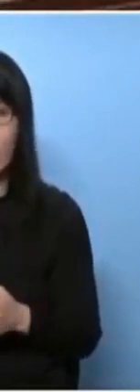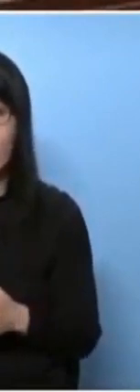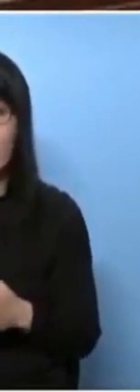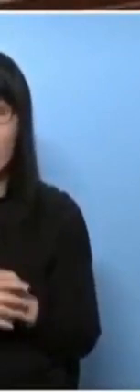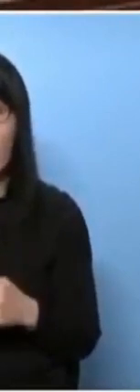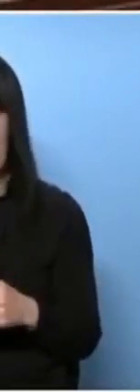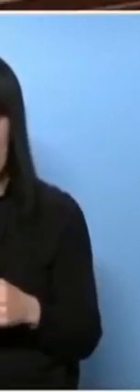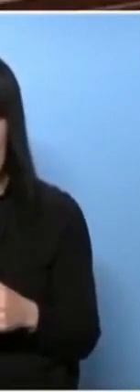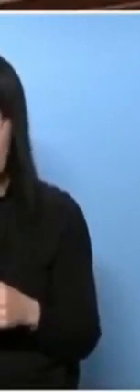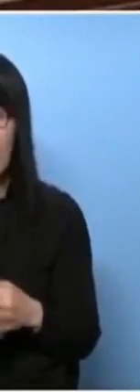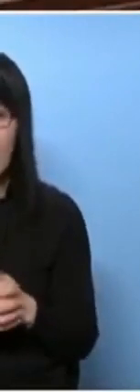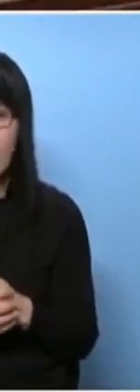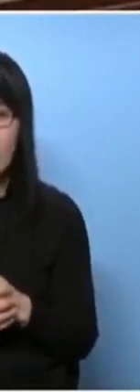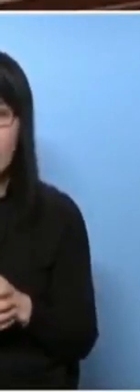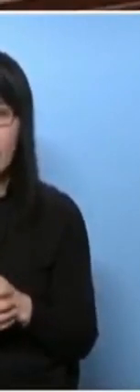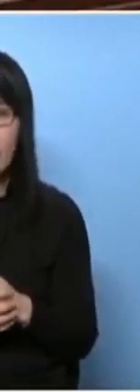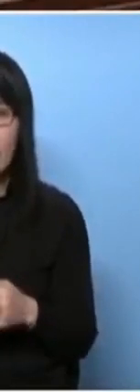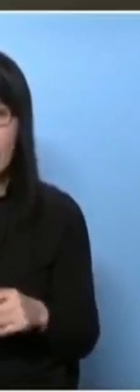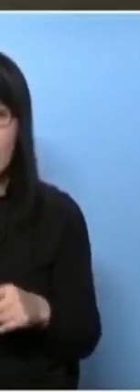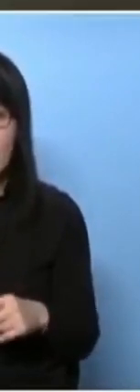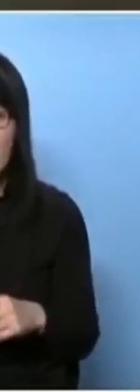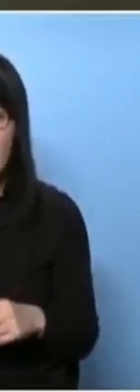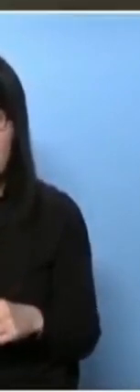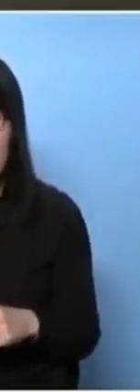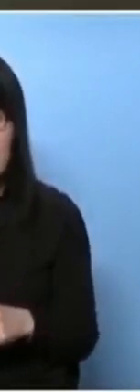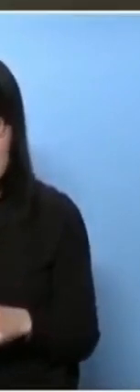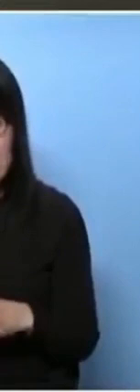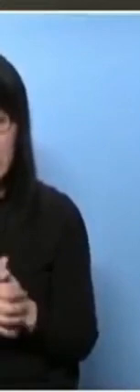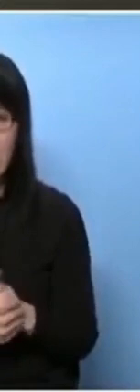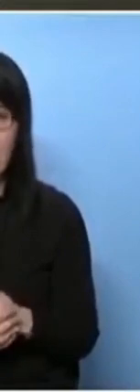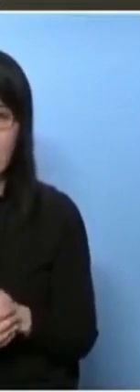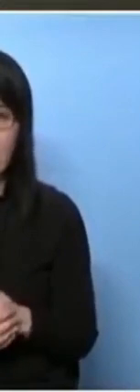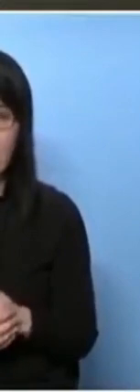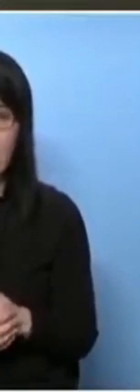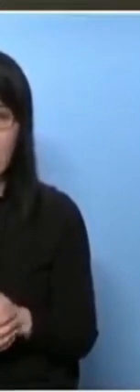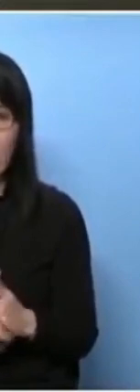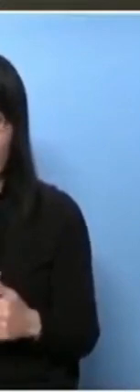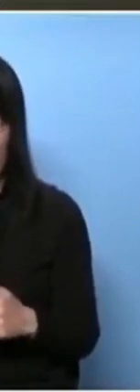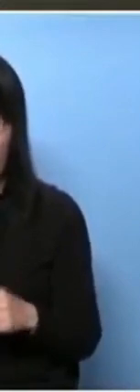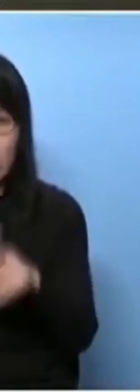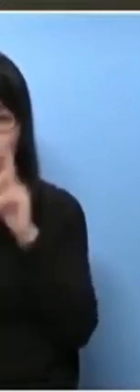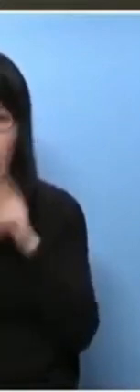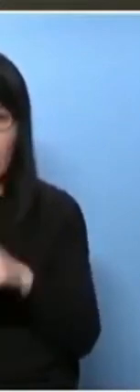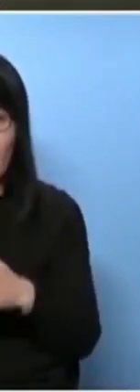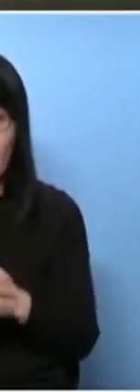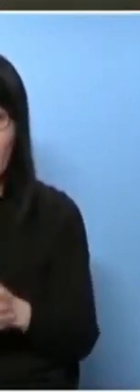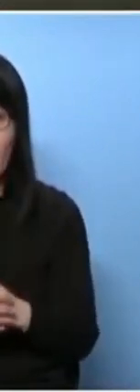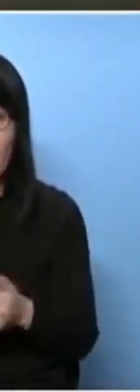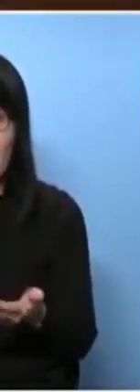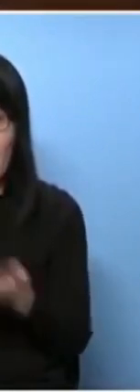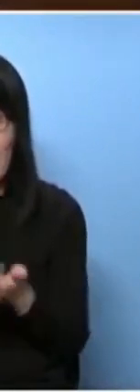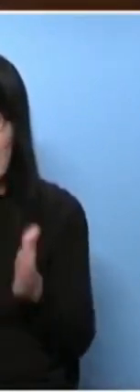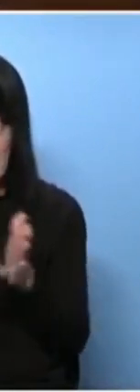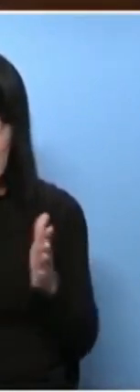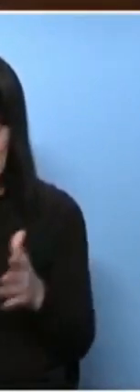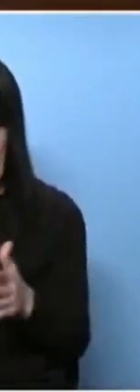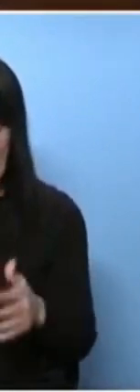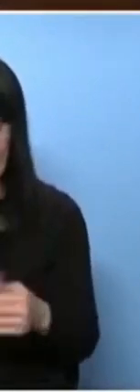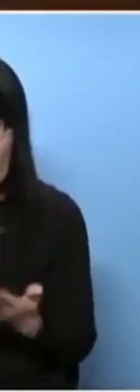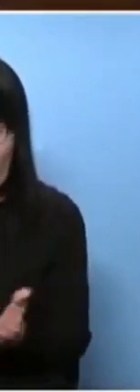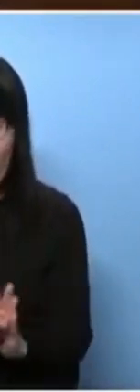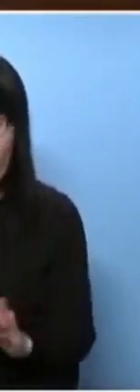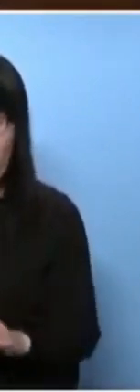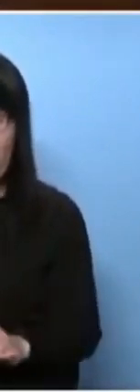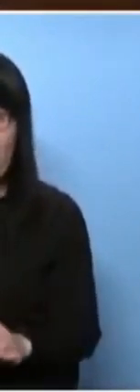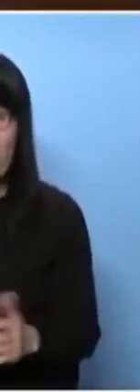簡單而言咧，就是近期咧一啲嘅爆竊案、打劫案就一單接一單屢創新高。正經嘢你又唔做，大賊你又唔